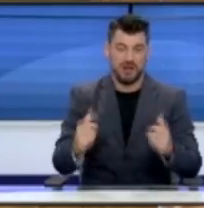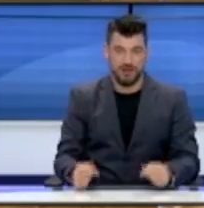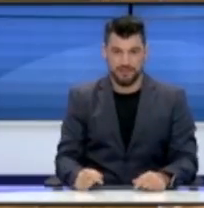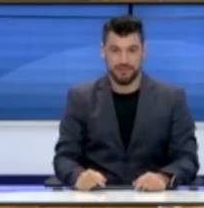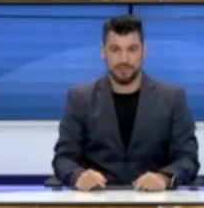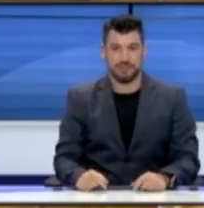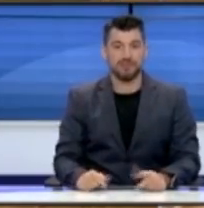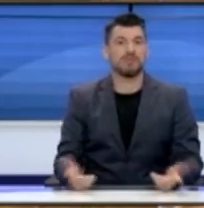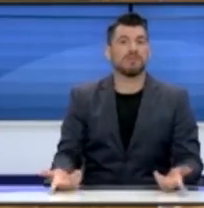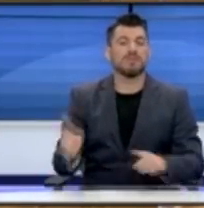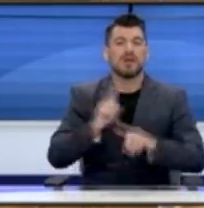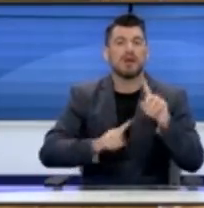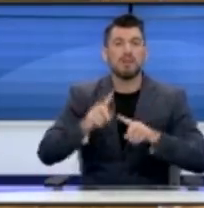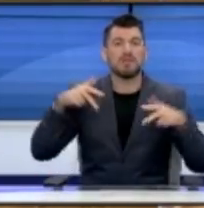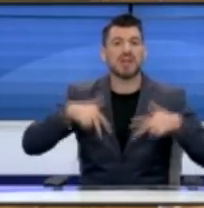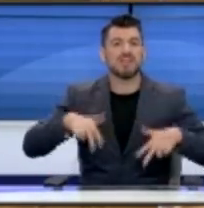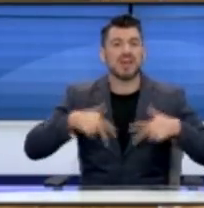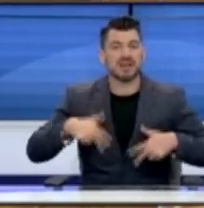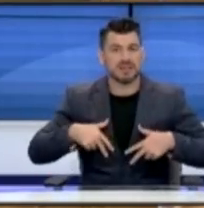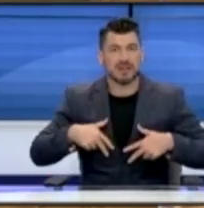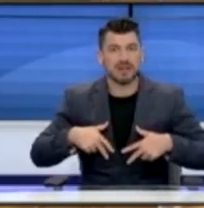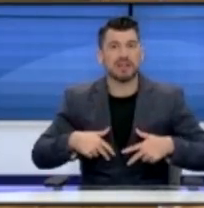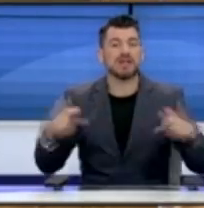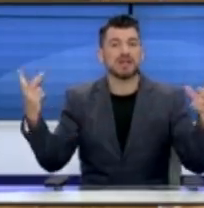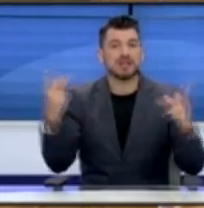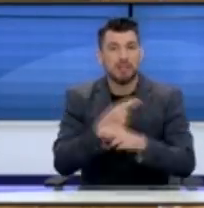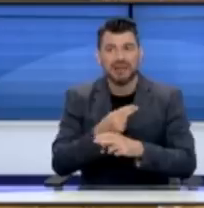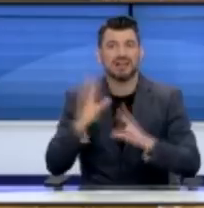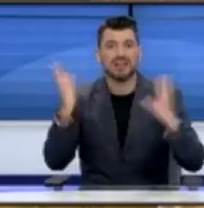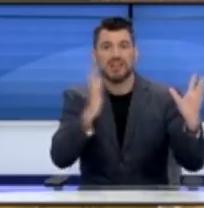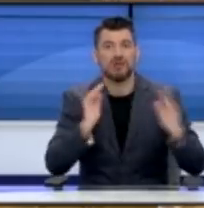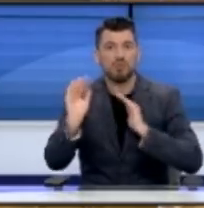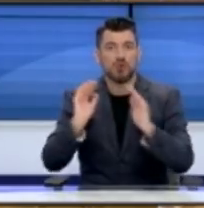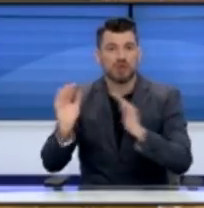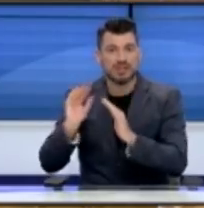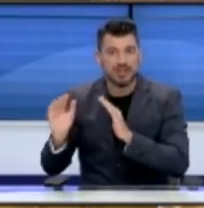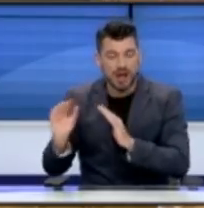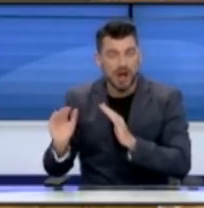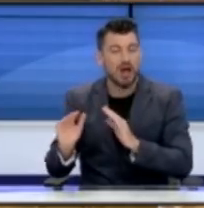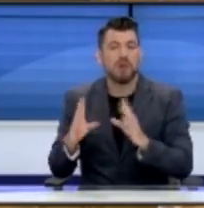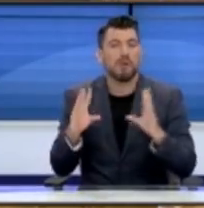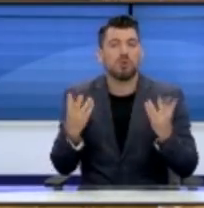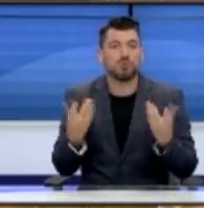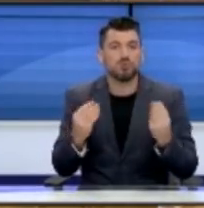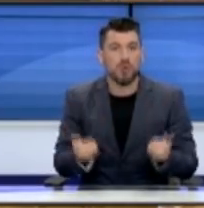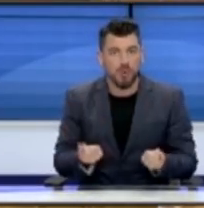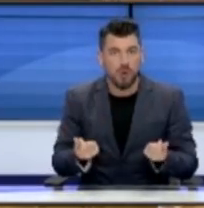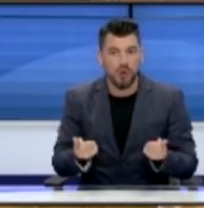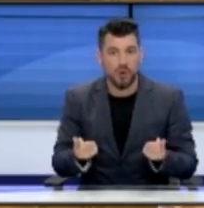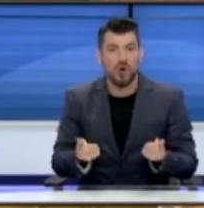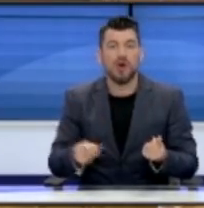κατάργηση της αντιεπιστημονικής διάσπασης της δασοπροστασίας με τον εγκληματικό, τον